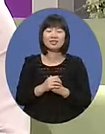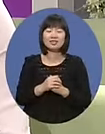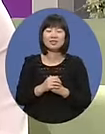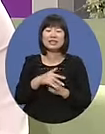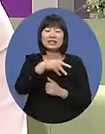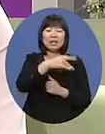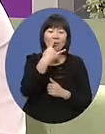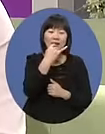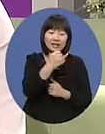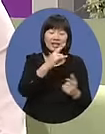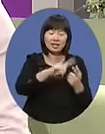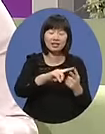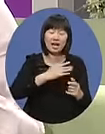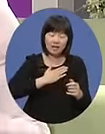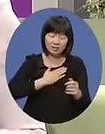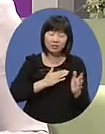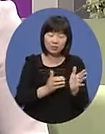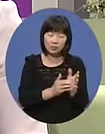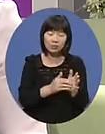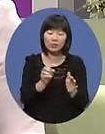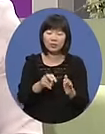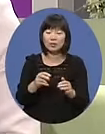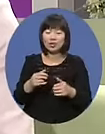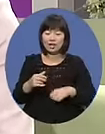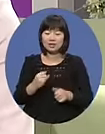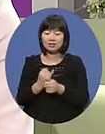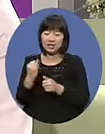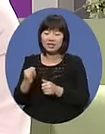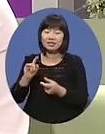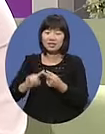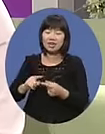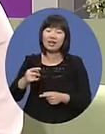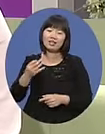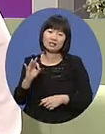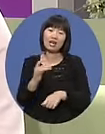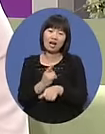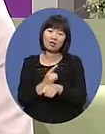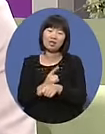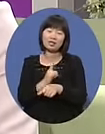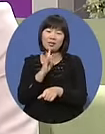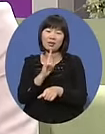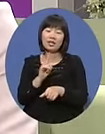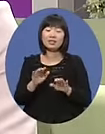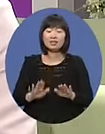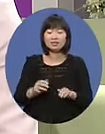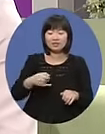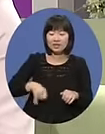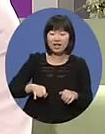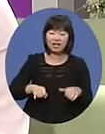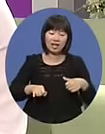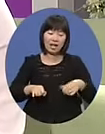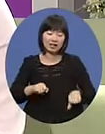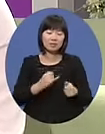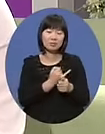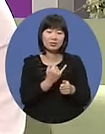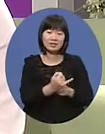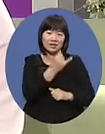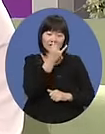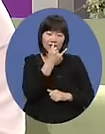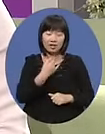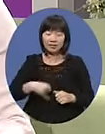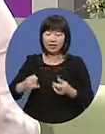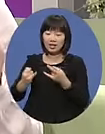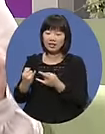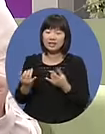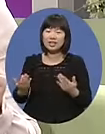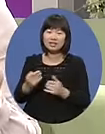가자 이거고요. 자 그런데 이제 시어머님들도 근데 여기에서 이제 딸이 있고 며느리가 있잖아요. 근데 이럴 때 딸한테도